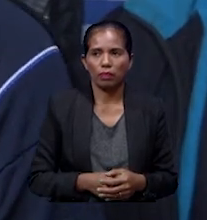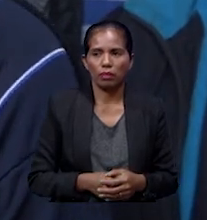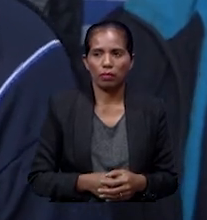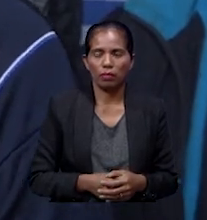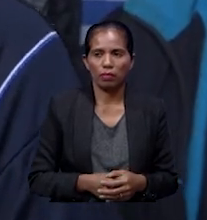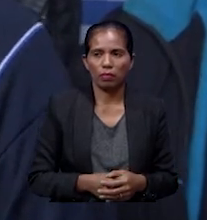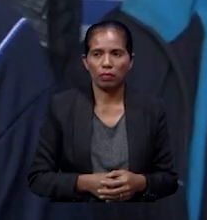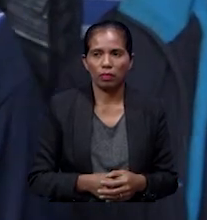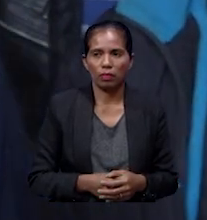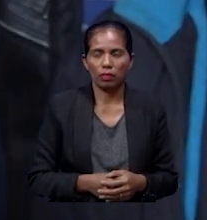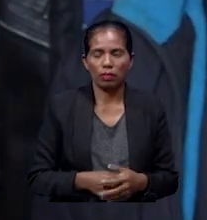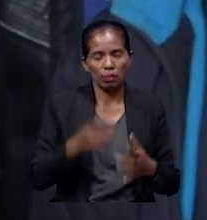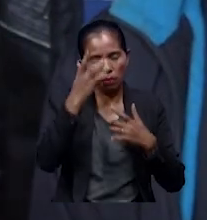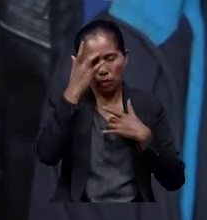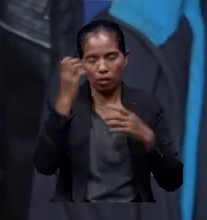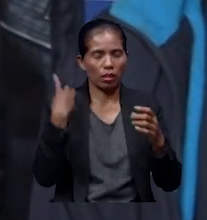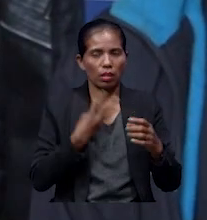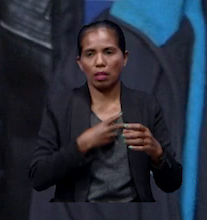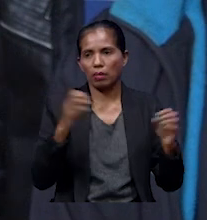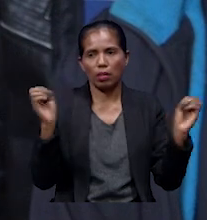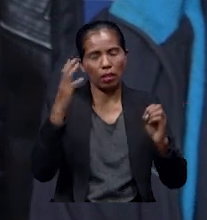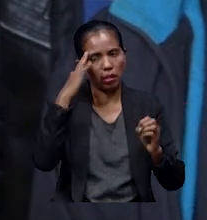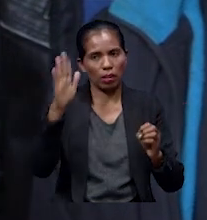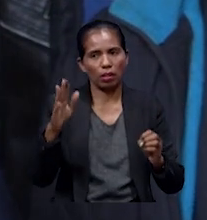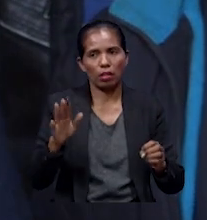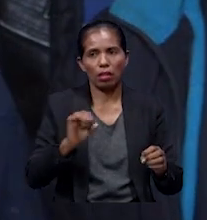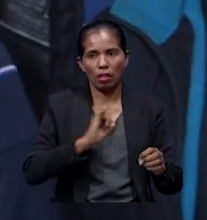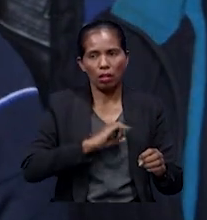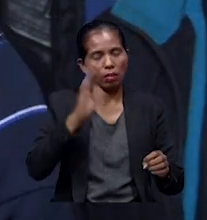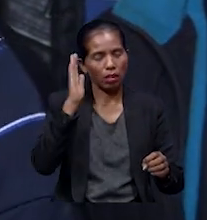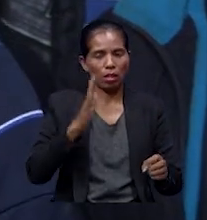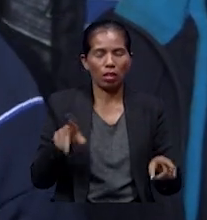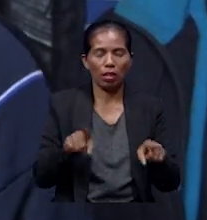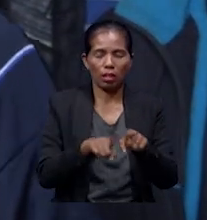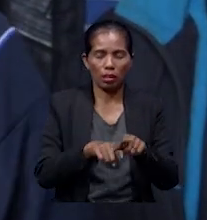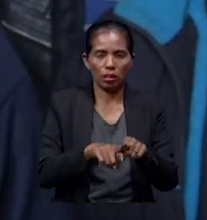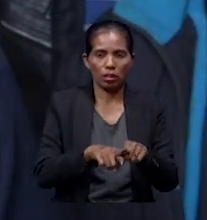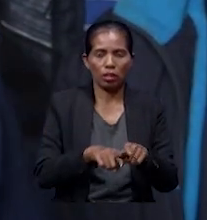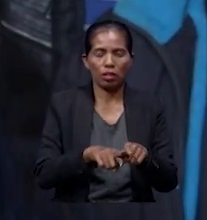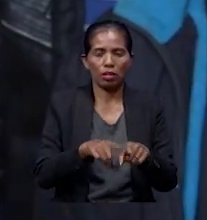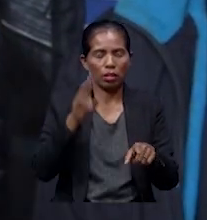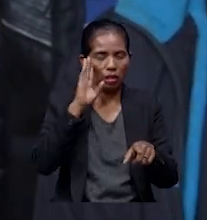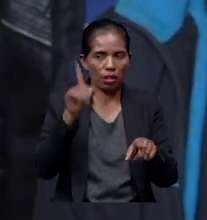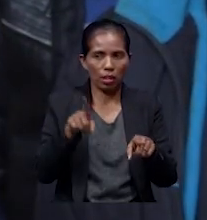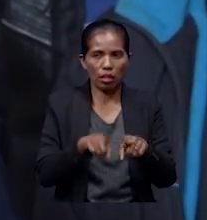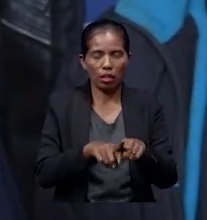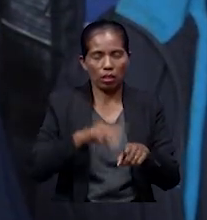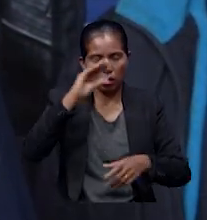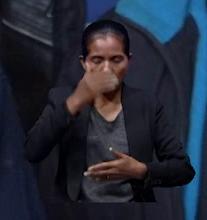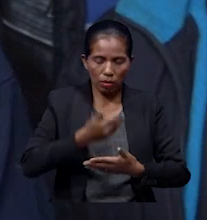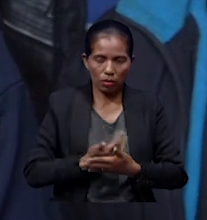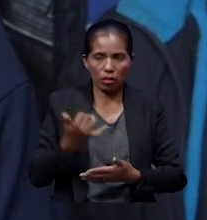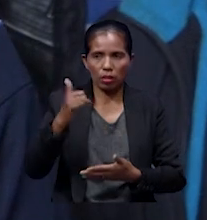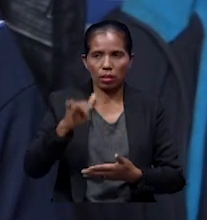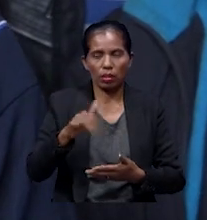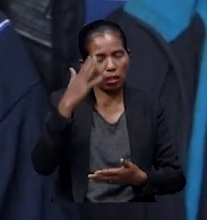mur sirane ami moslah ten au vanesa alin ini uan sira in firguan sira